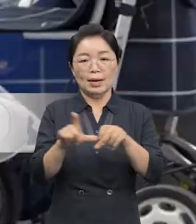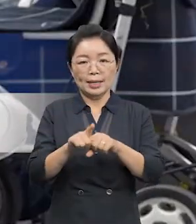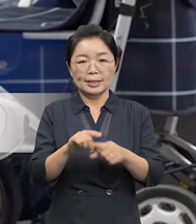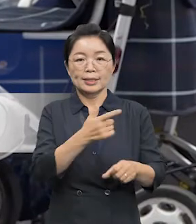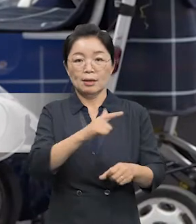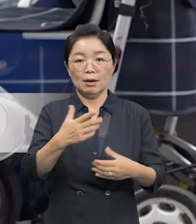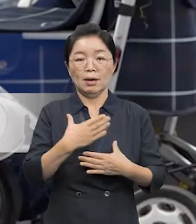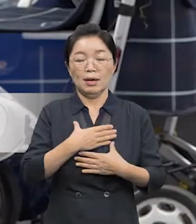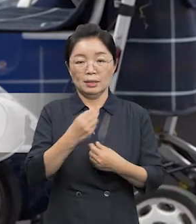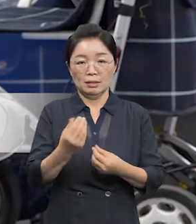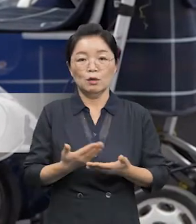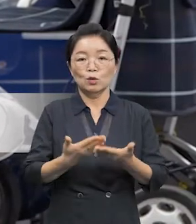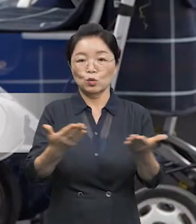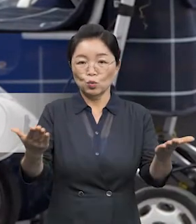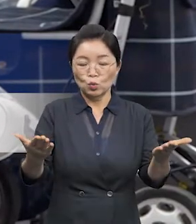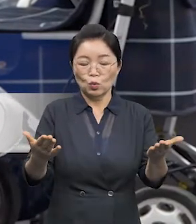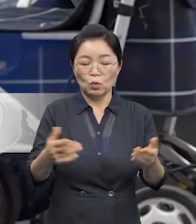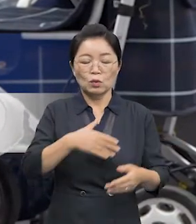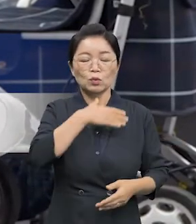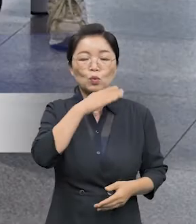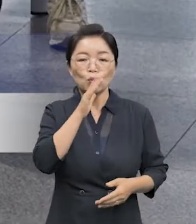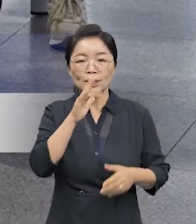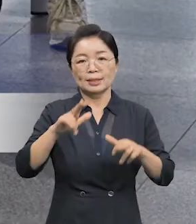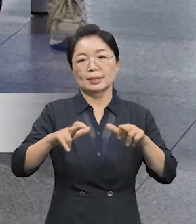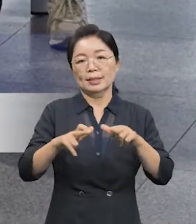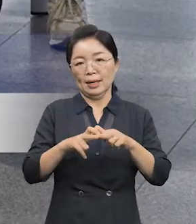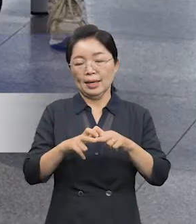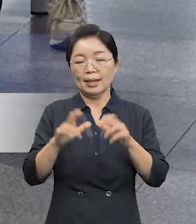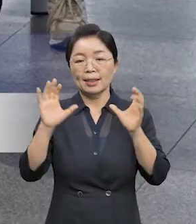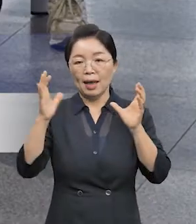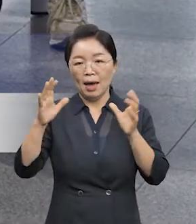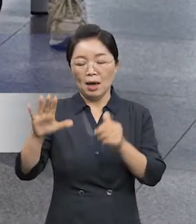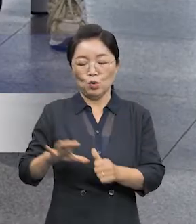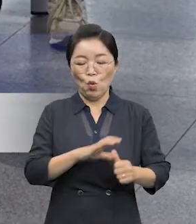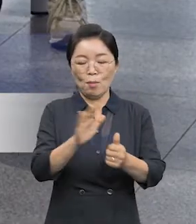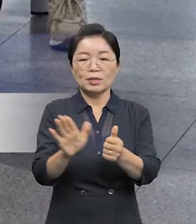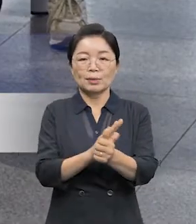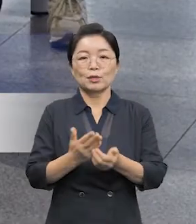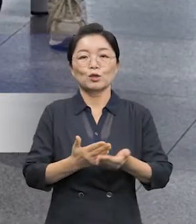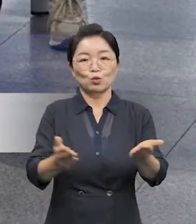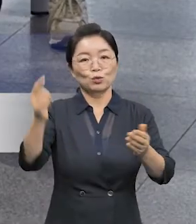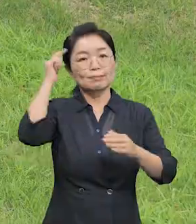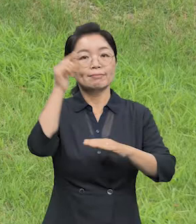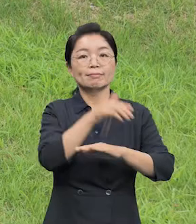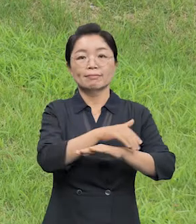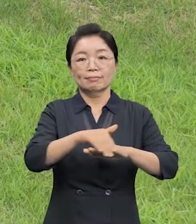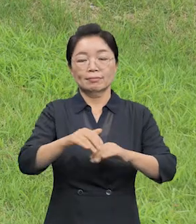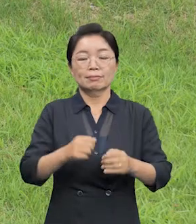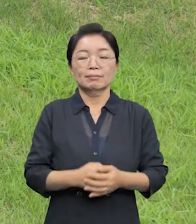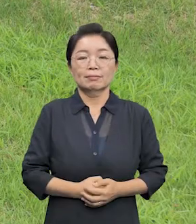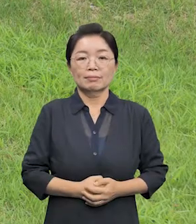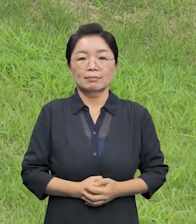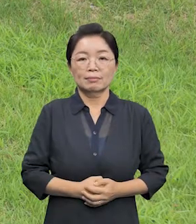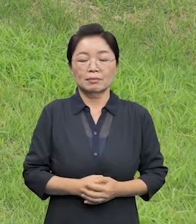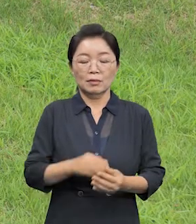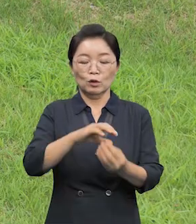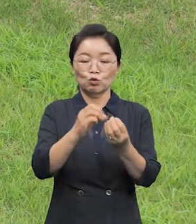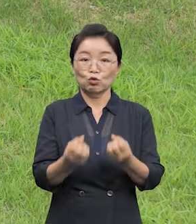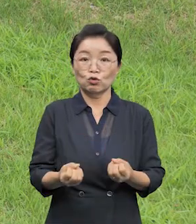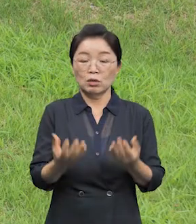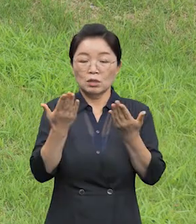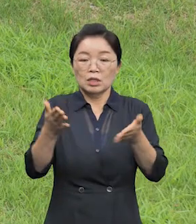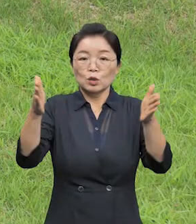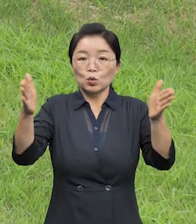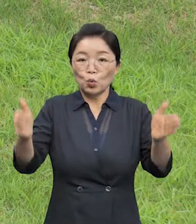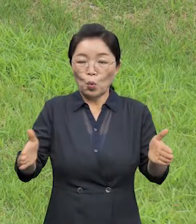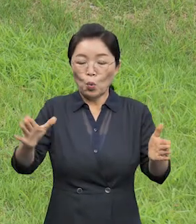기하고 노인, 장애인, 저소득 아동을 위한 돌봄 서비스도 제공할 방침입니다. 한편 광주시는 추석 연휴